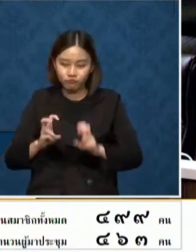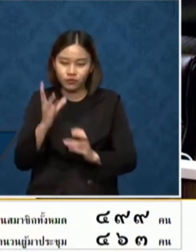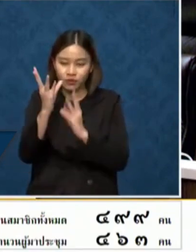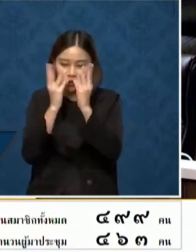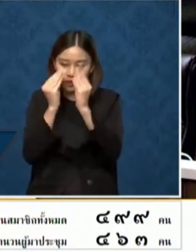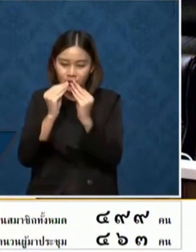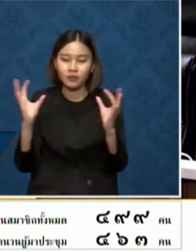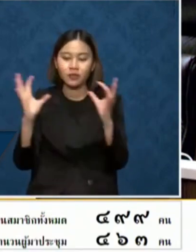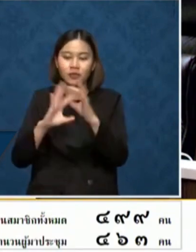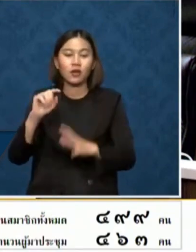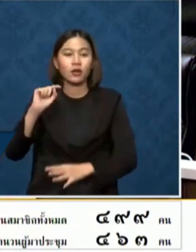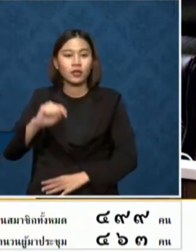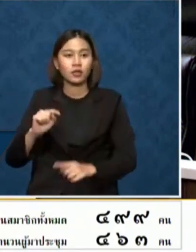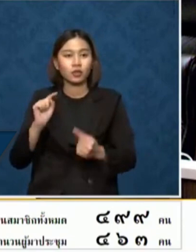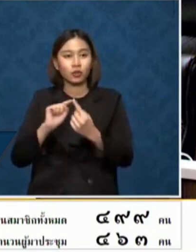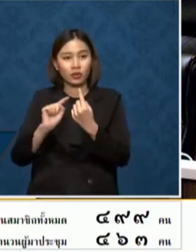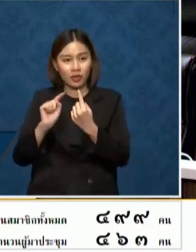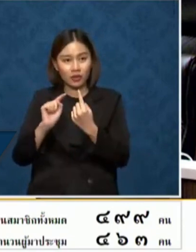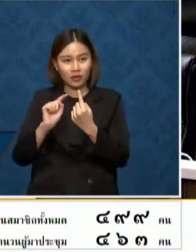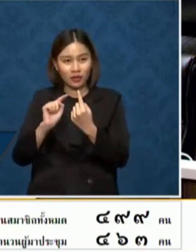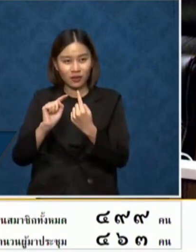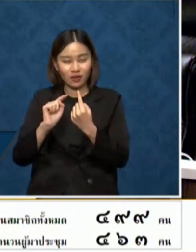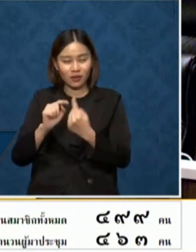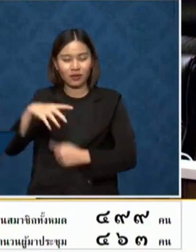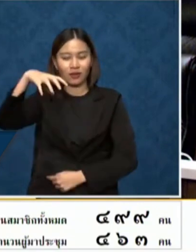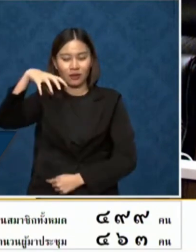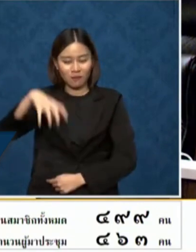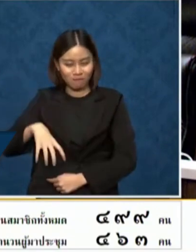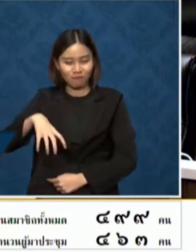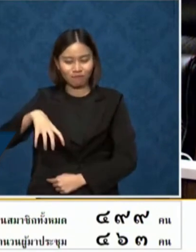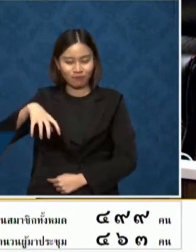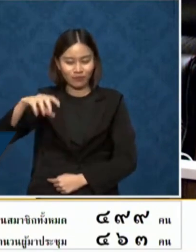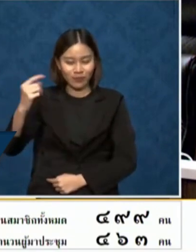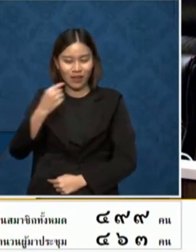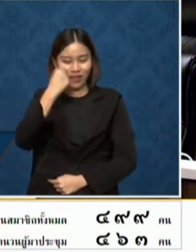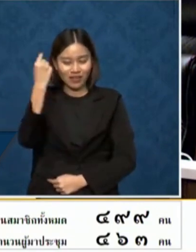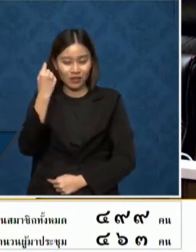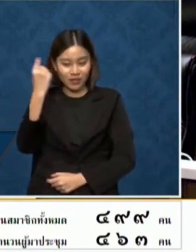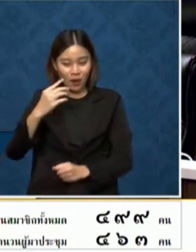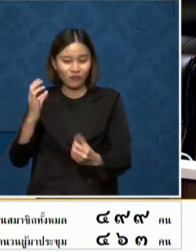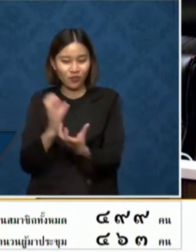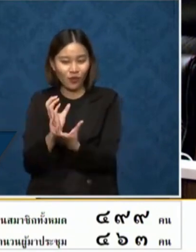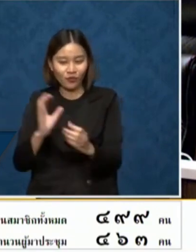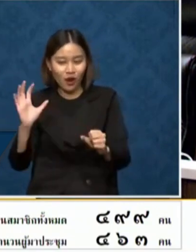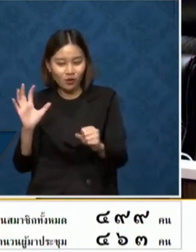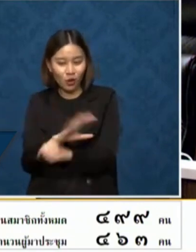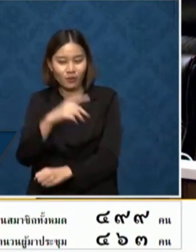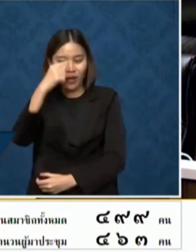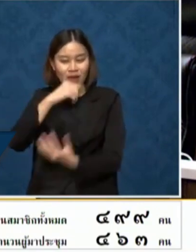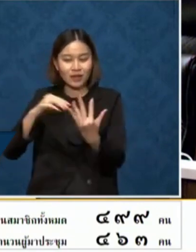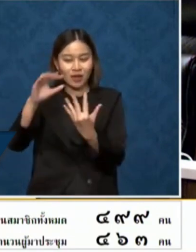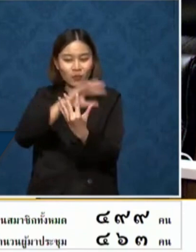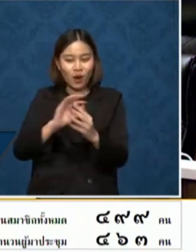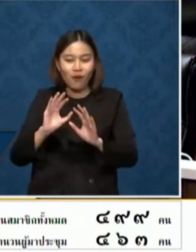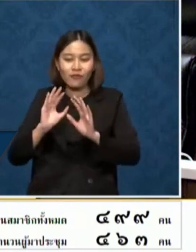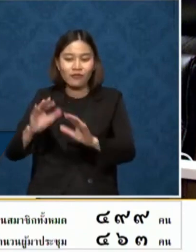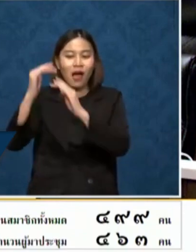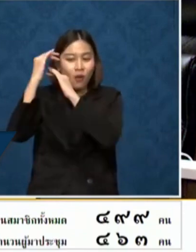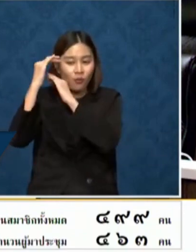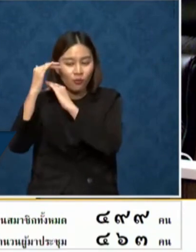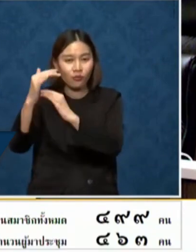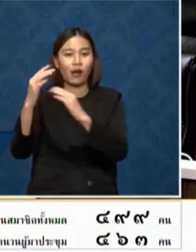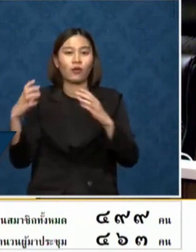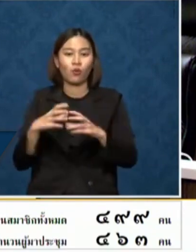กรณีนี้ในการเปิด EntertainmentComplexในประเทศไทยและขอฝากความหวังไว้กับ